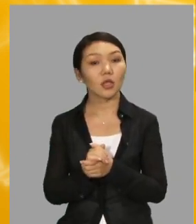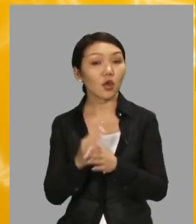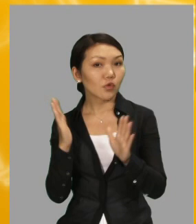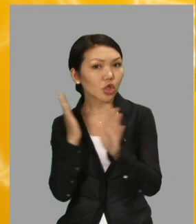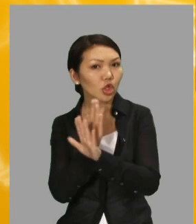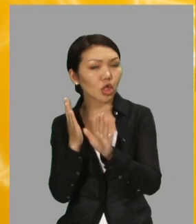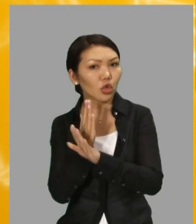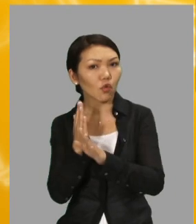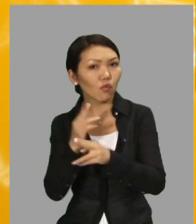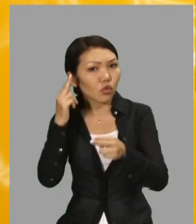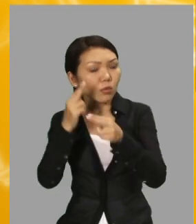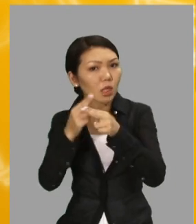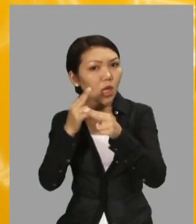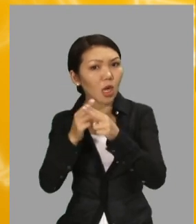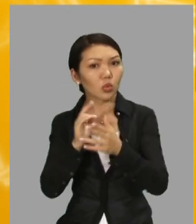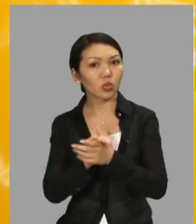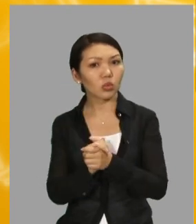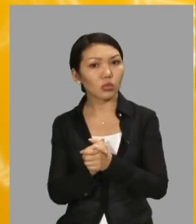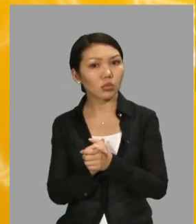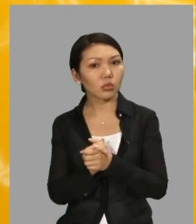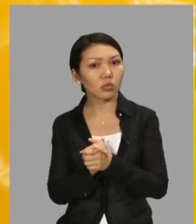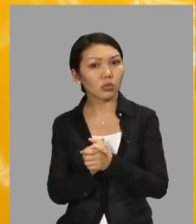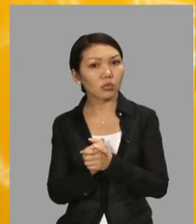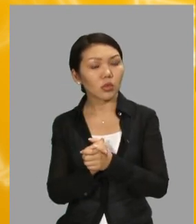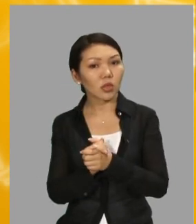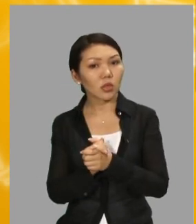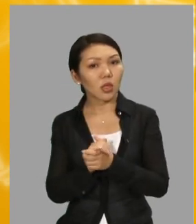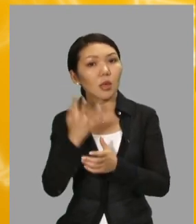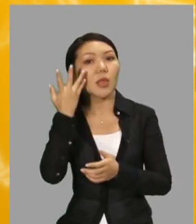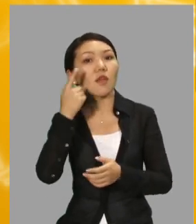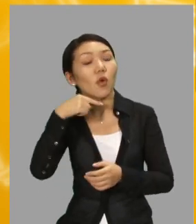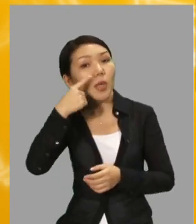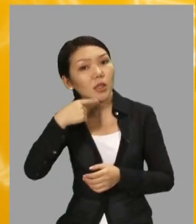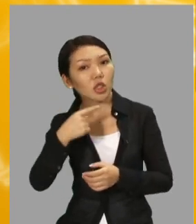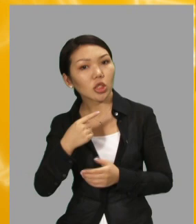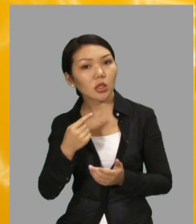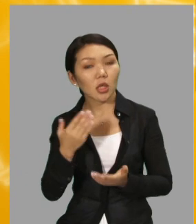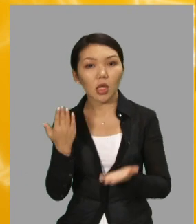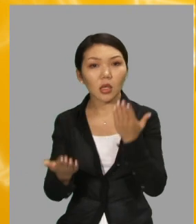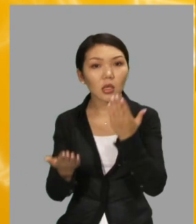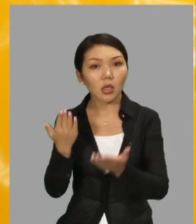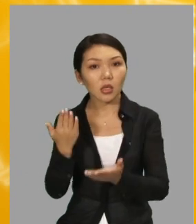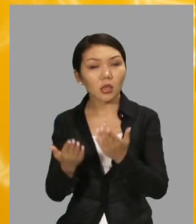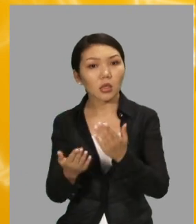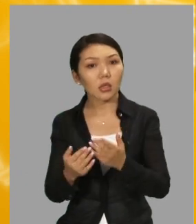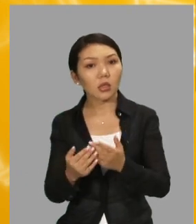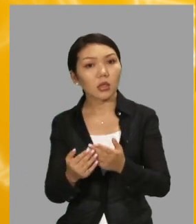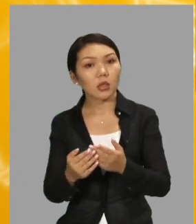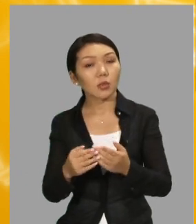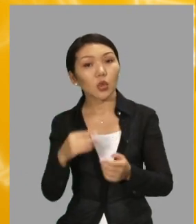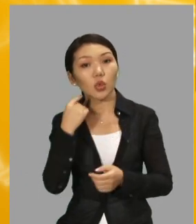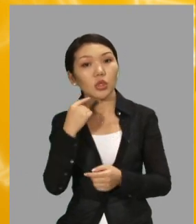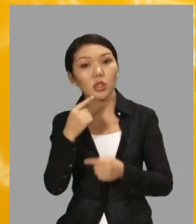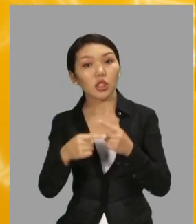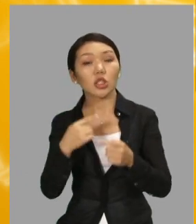Встречает ли воздух преграду при его произношении или проходит через горлышко свободно?